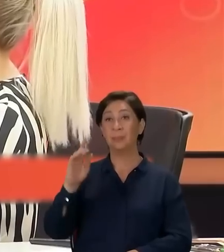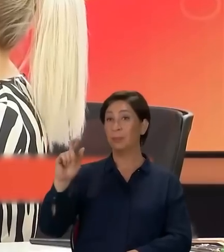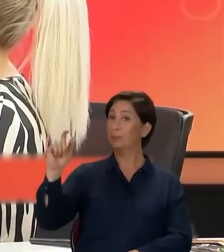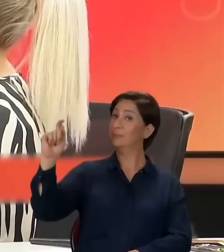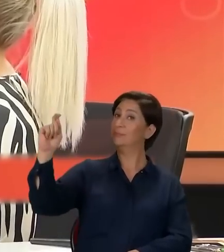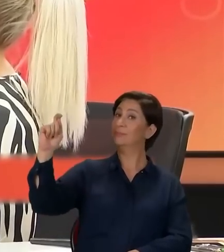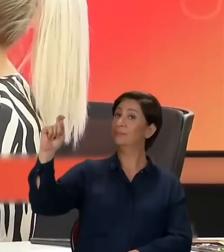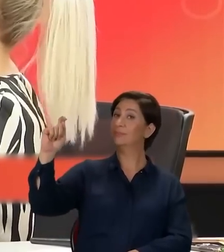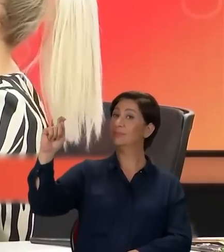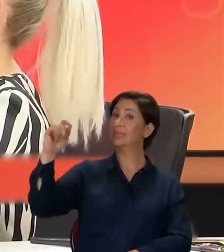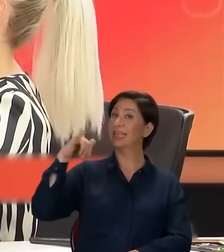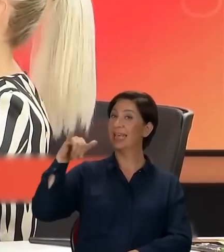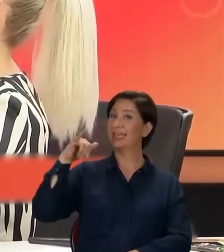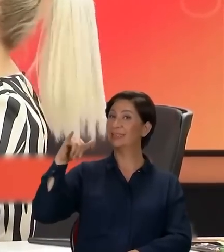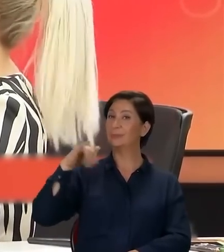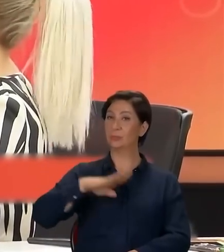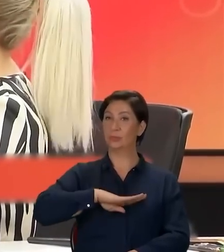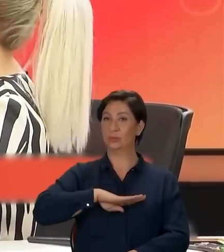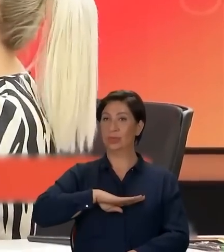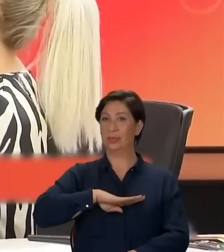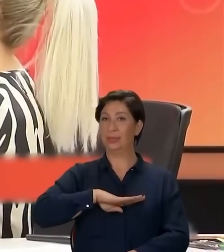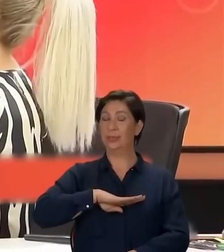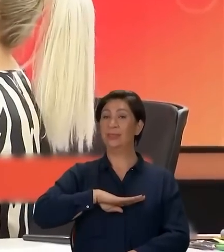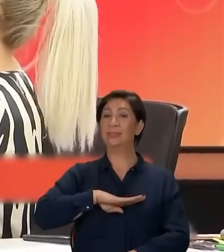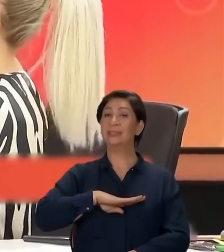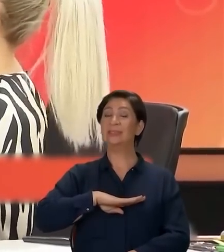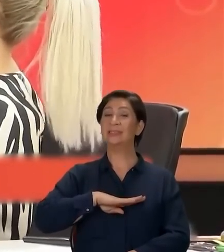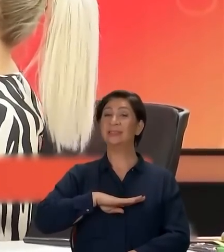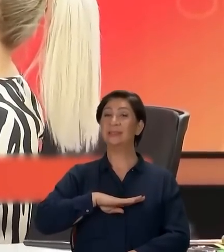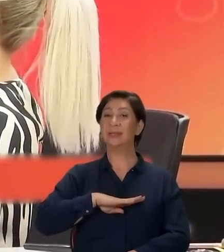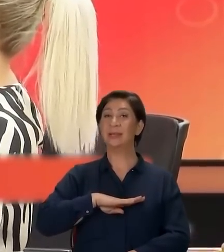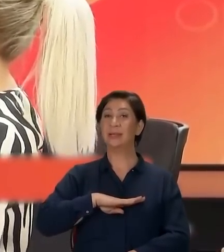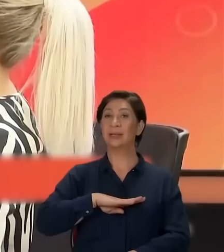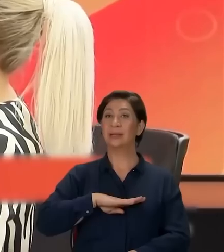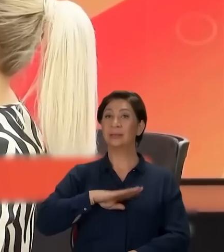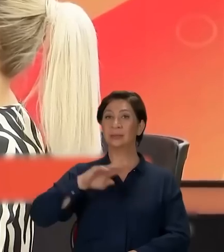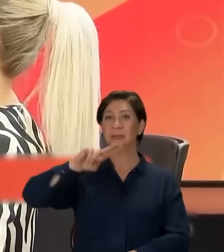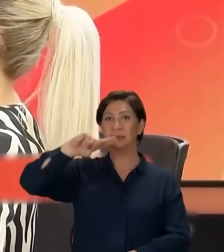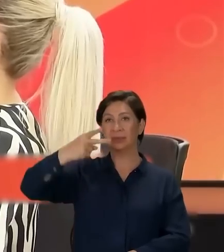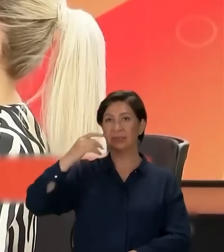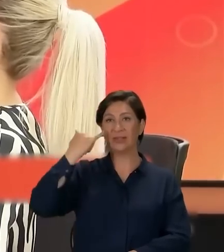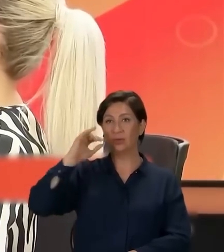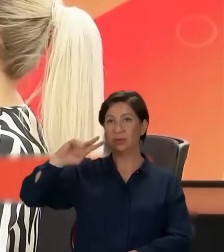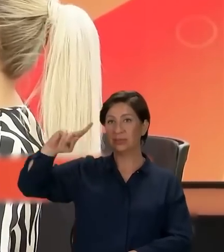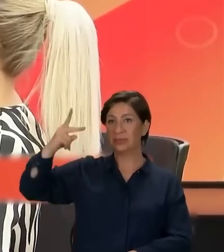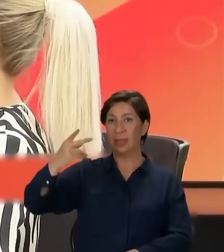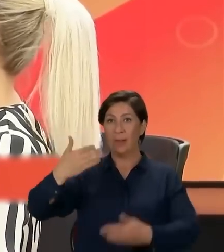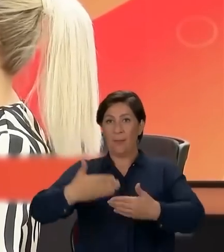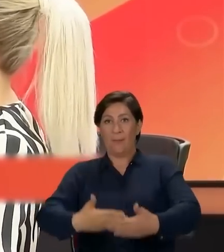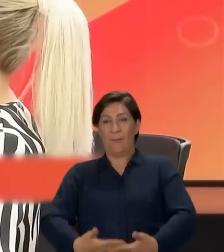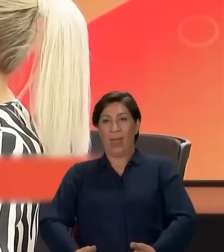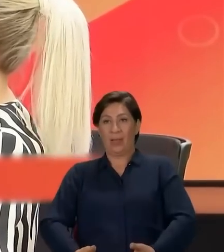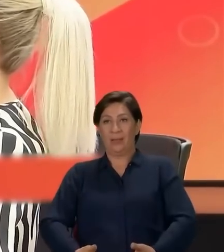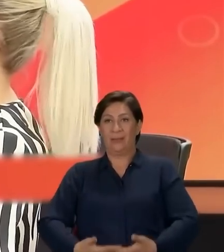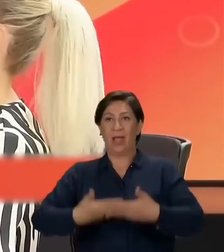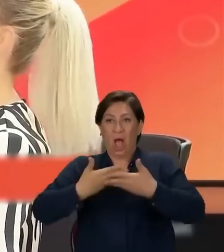Yaptığın zaman yakın çıkıyorsun. Bu kadar bak, vesikalık evet. Gibi. Ters yap bakayım. Ama bana. Böyle yaptığın zaman bütün biraz beden, yani o zaman beline kadar bak.